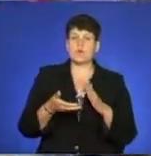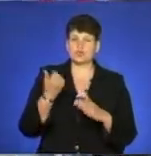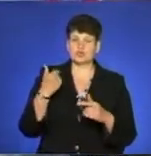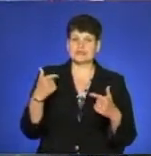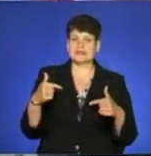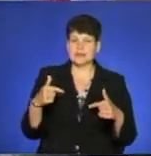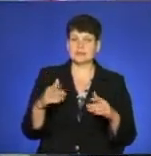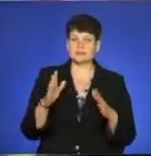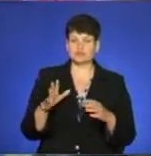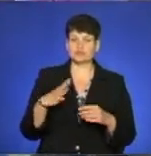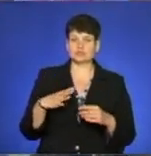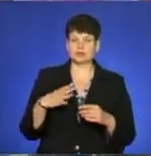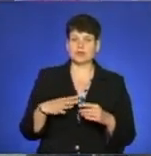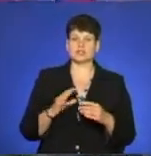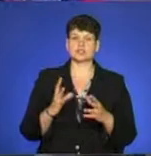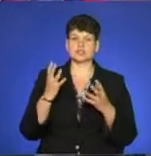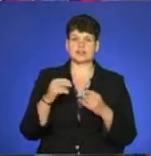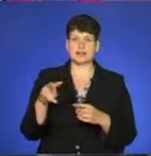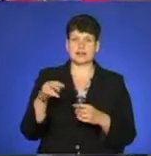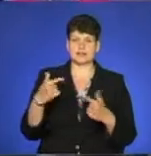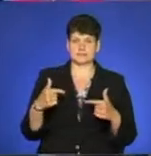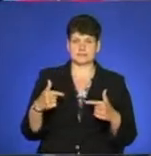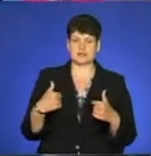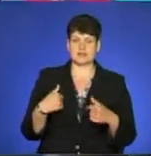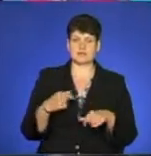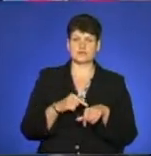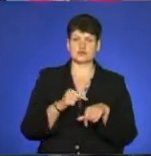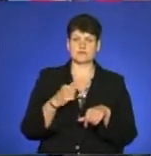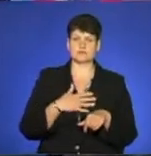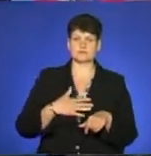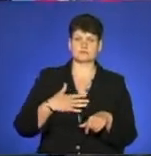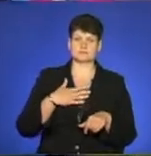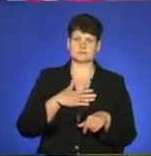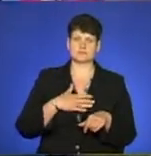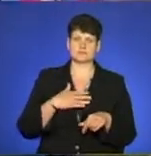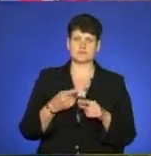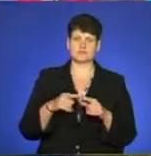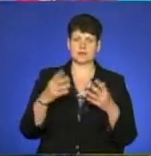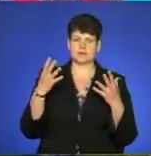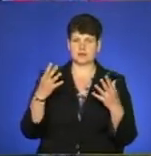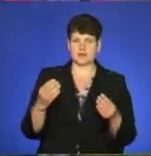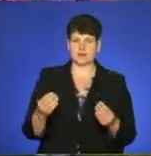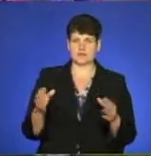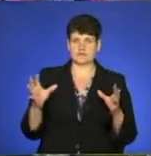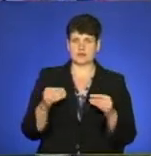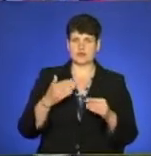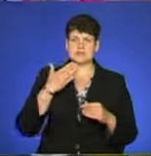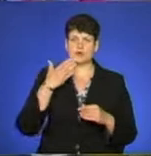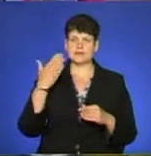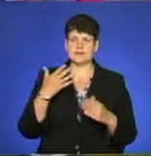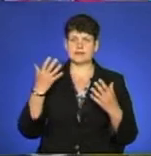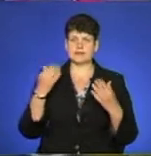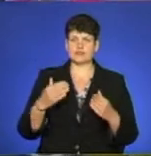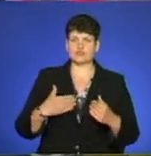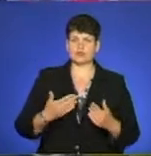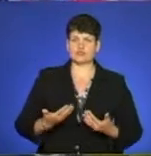екзамени, чекає додаткова сесія у липні. Я відчуваю деяке схвилювання цей день. Все-таки останній в моєму житті, коли я в